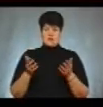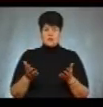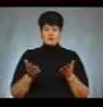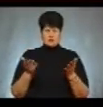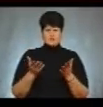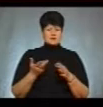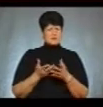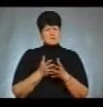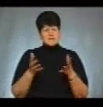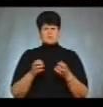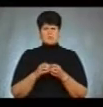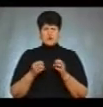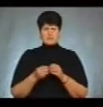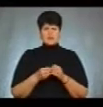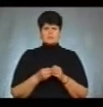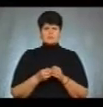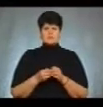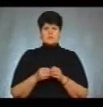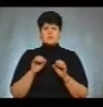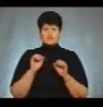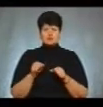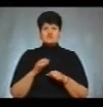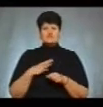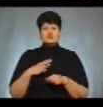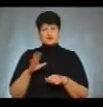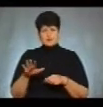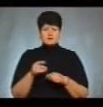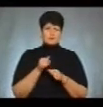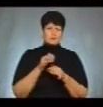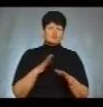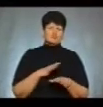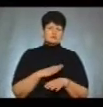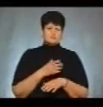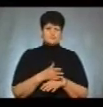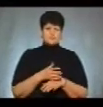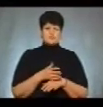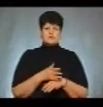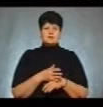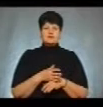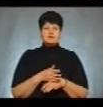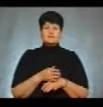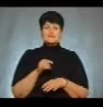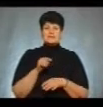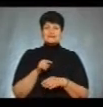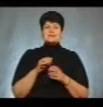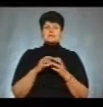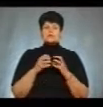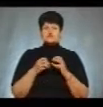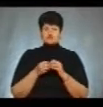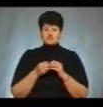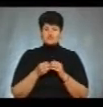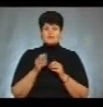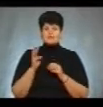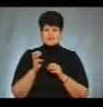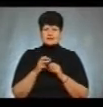якісь найбільш проблемні, немає, які немає можуть таких чекати, а які вже чекати не можуть і потребують ремонту. Знову ж таки, розумієте, ті суми, які в межах